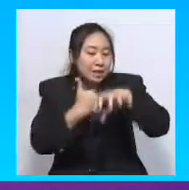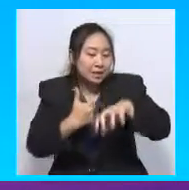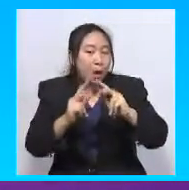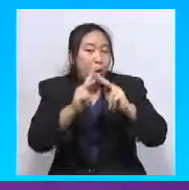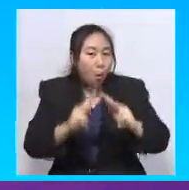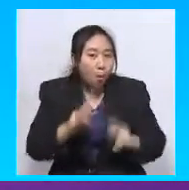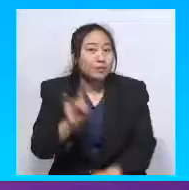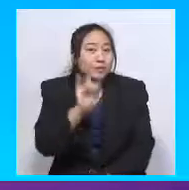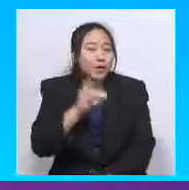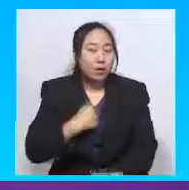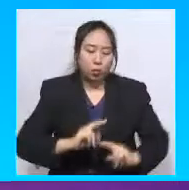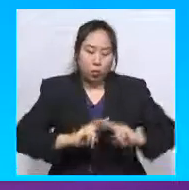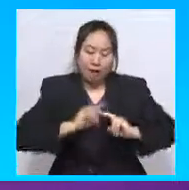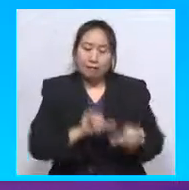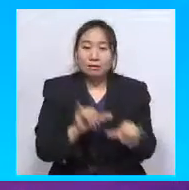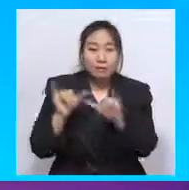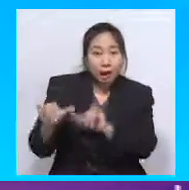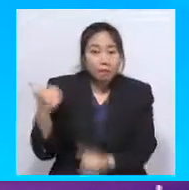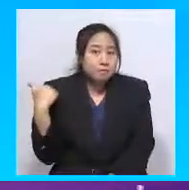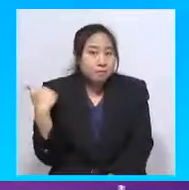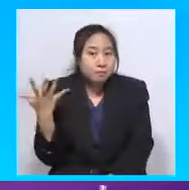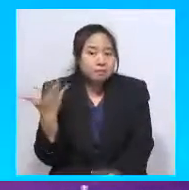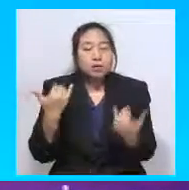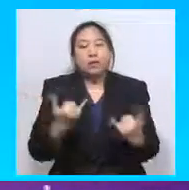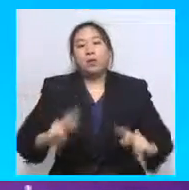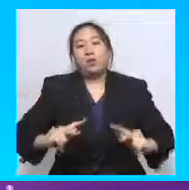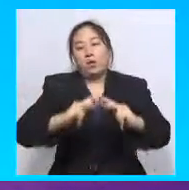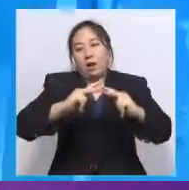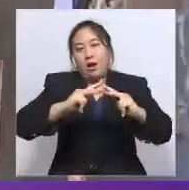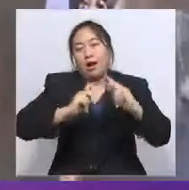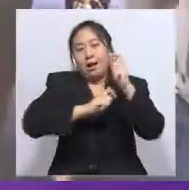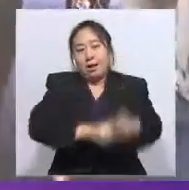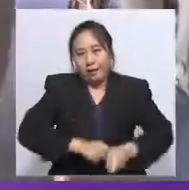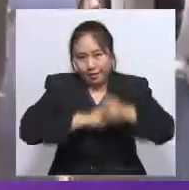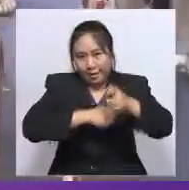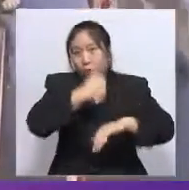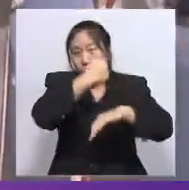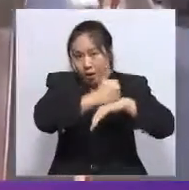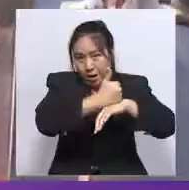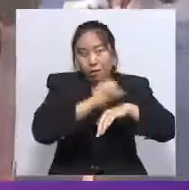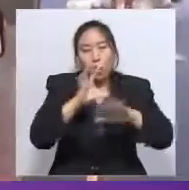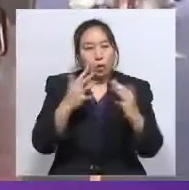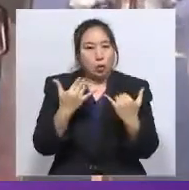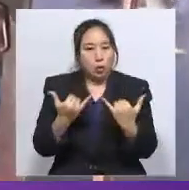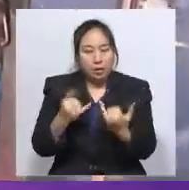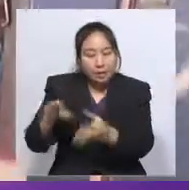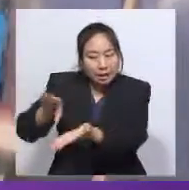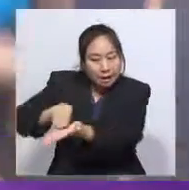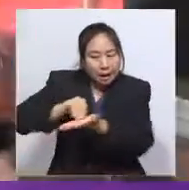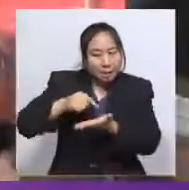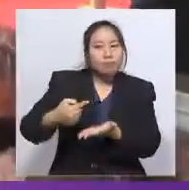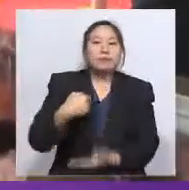ตว์ว่าจะขอย้ายตนเองหรือไม่นั้นนะครับทางรัฐมนตรีว่าการกระทรวงเกษตรและสหกรณ์ก็ระบุว่าขณะนี้ยังไม่ได้รับเรื่อง